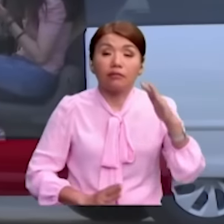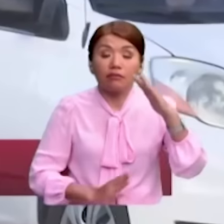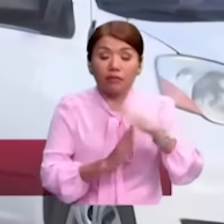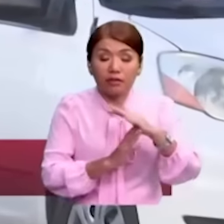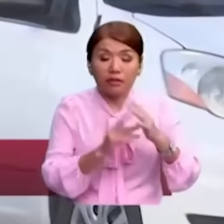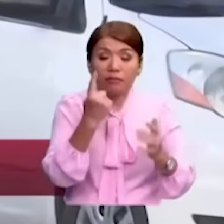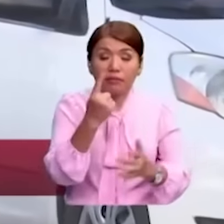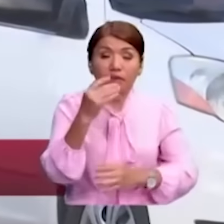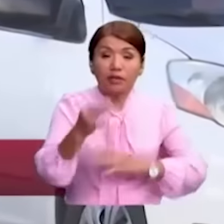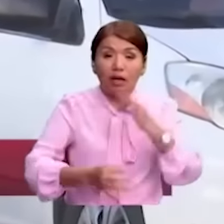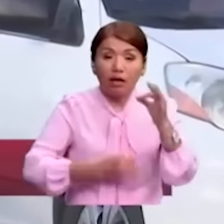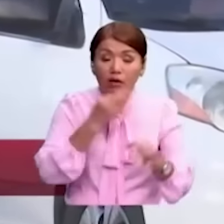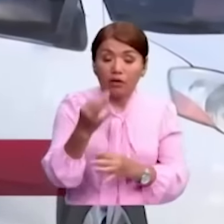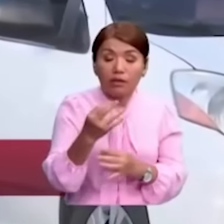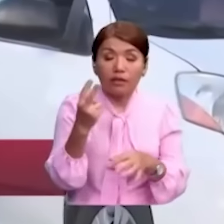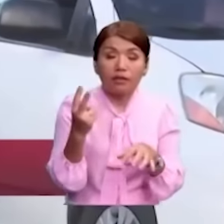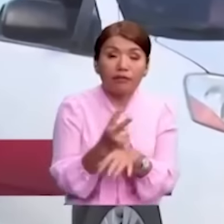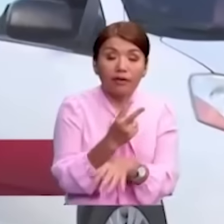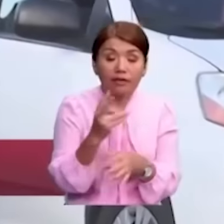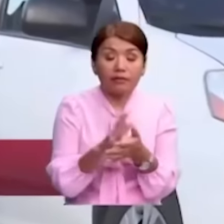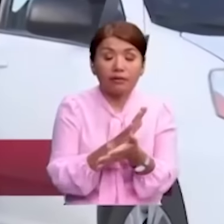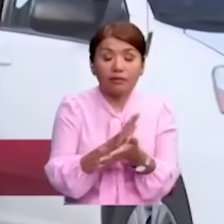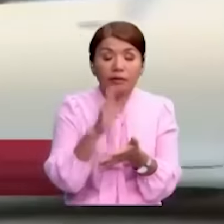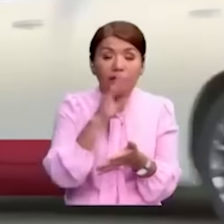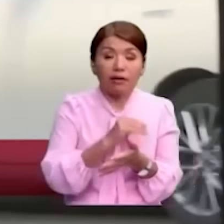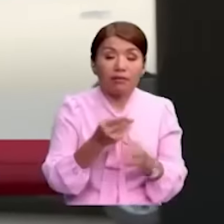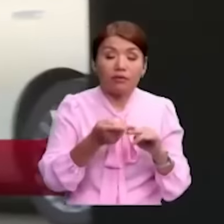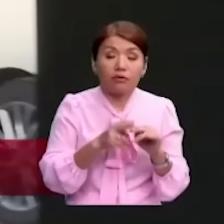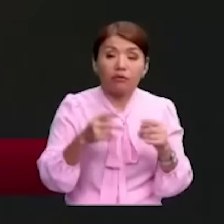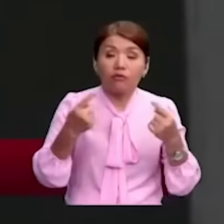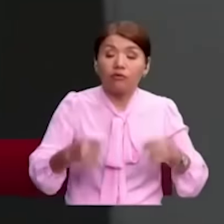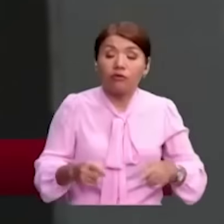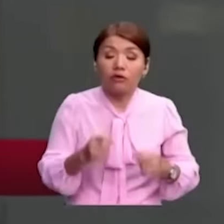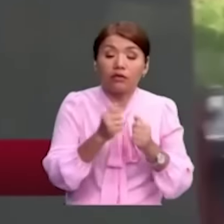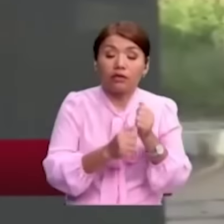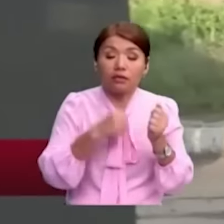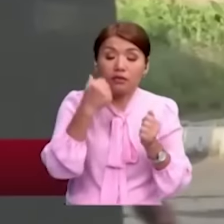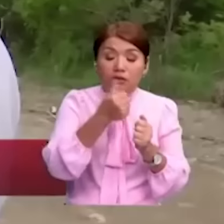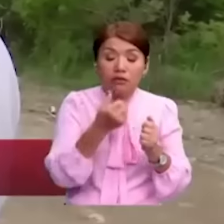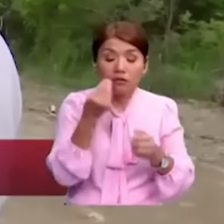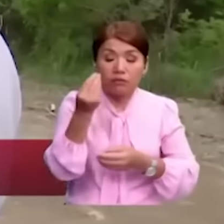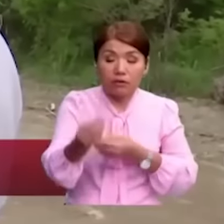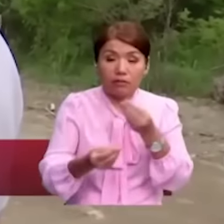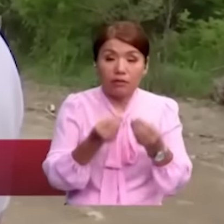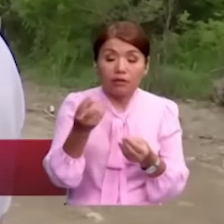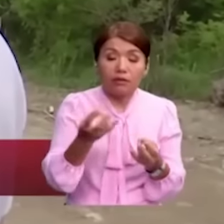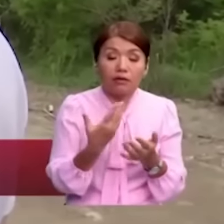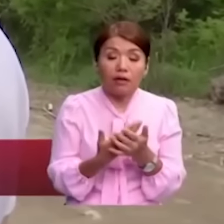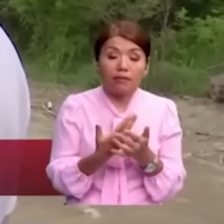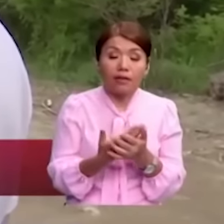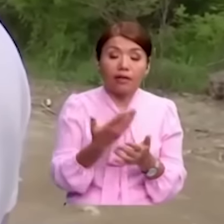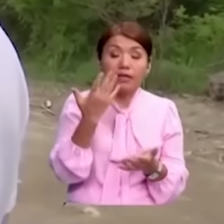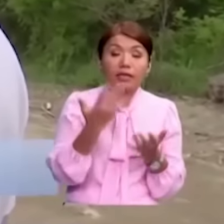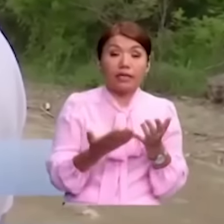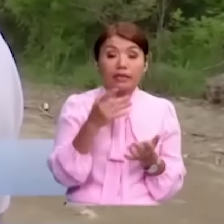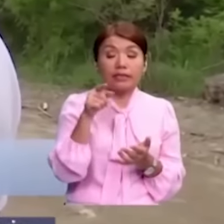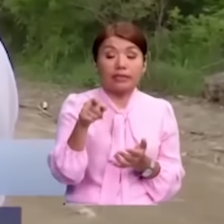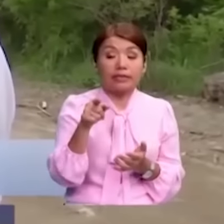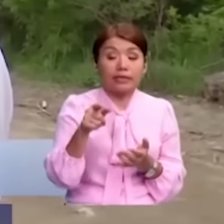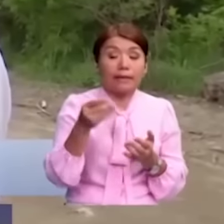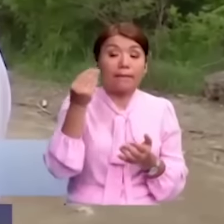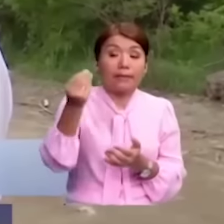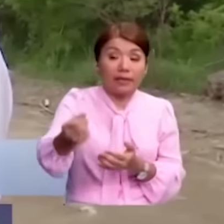Бір тәуліктің ішінде тек екі рет тегін кіруге мүмкіндік бар. Одан кейінгі әр кіріп шыққаның ақша. Если заезжаешь в платную парковку, там